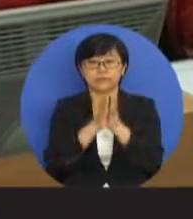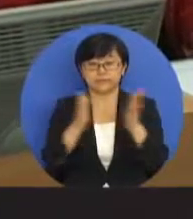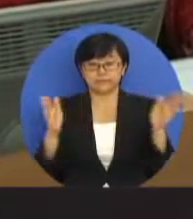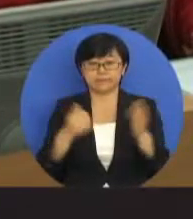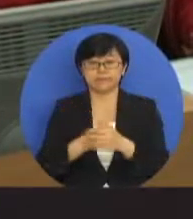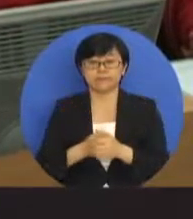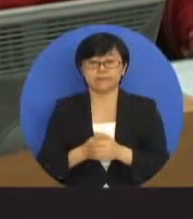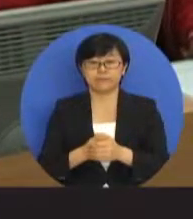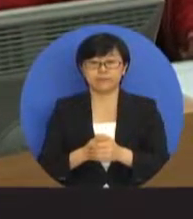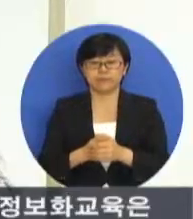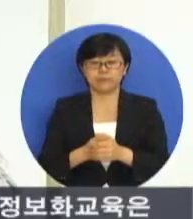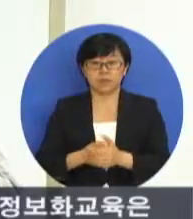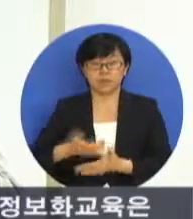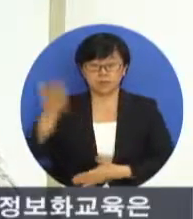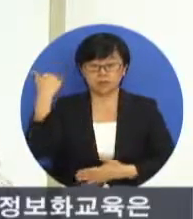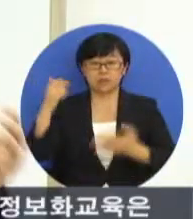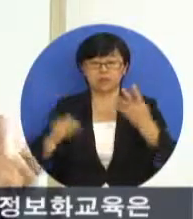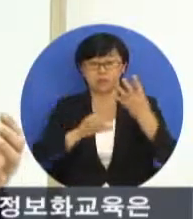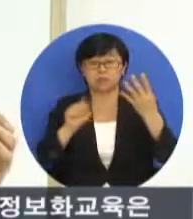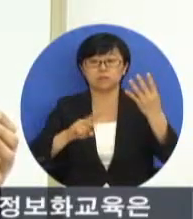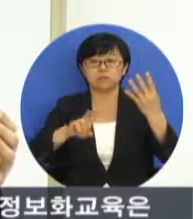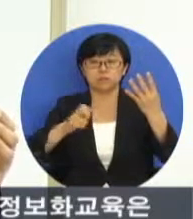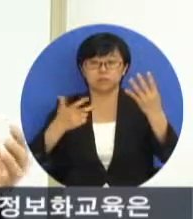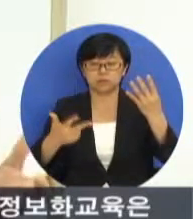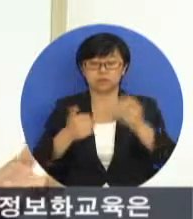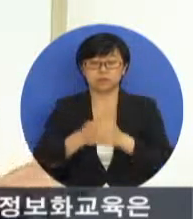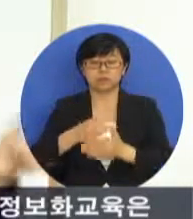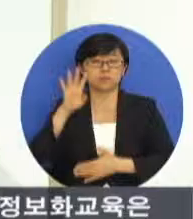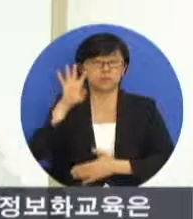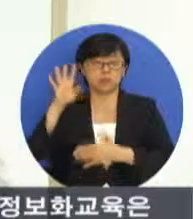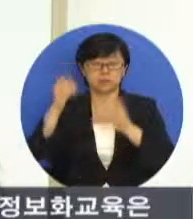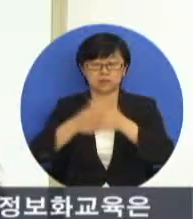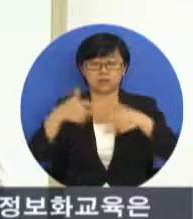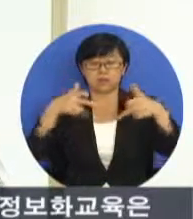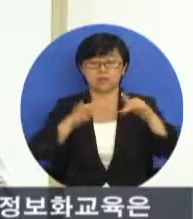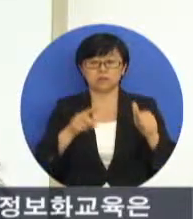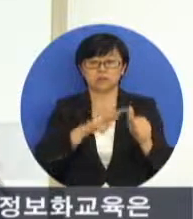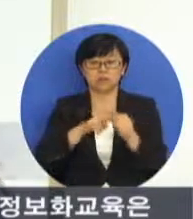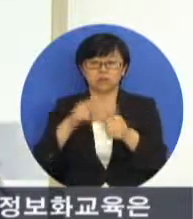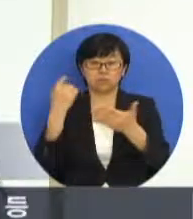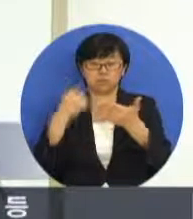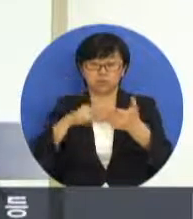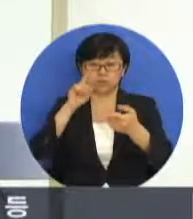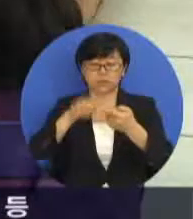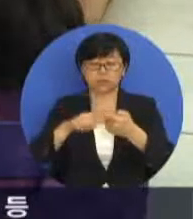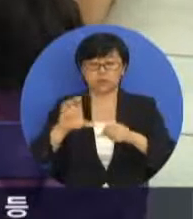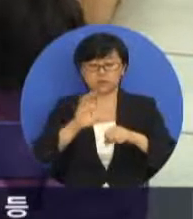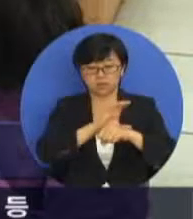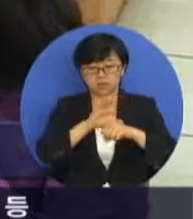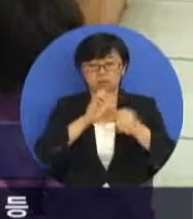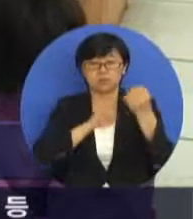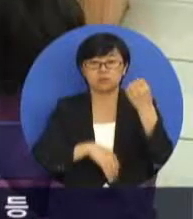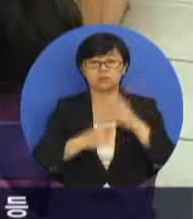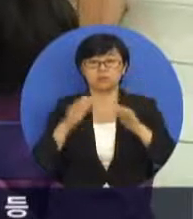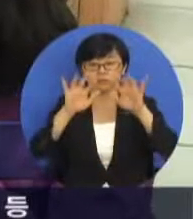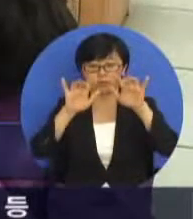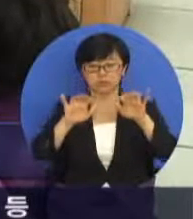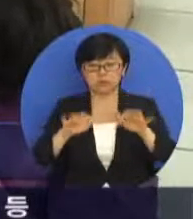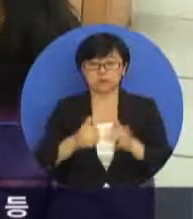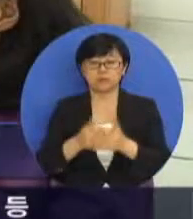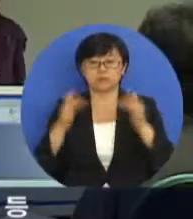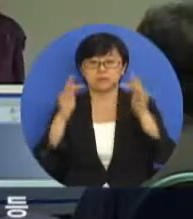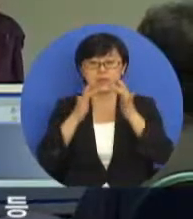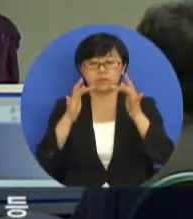교육을 실시했습니다. 지난 4월 27일부터 4일간 계속된 장애인 정보화 교육은 컴퓨터 기초,